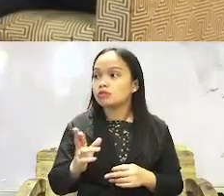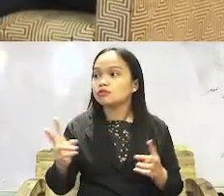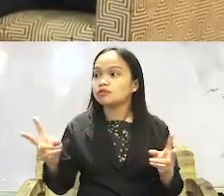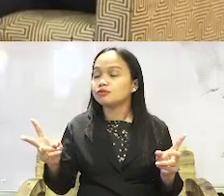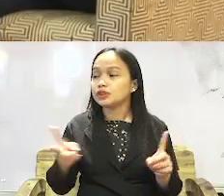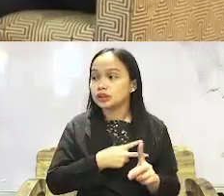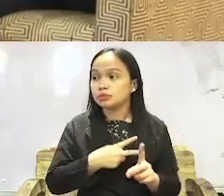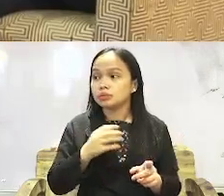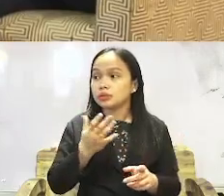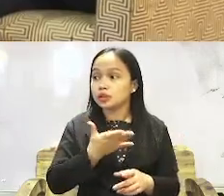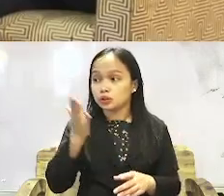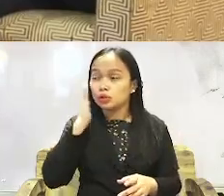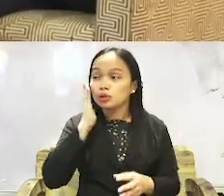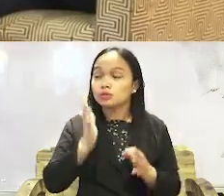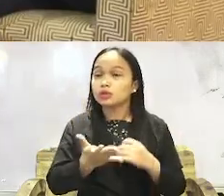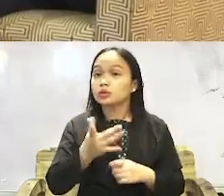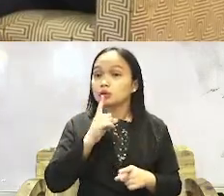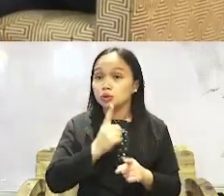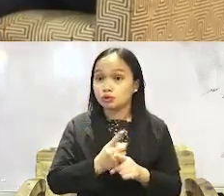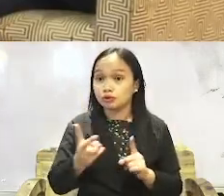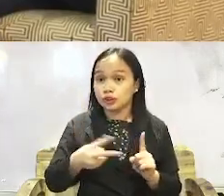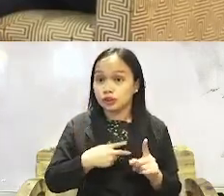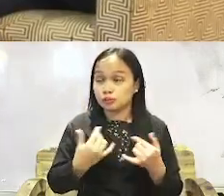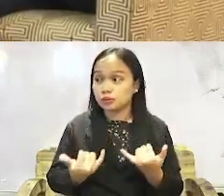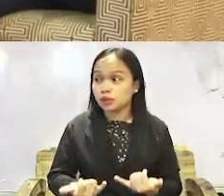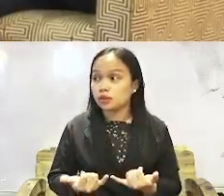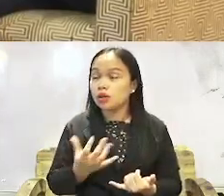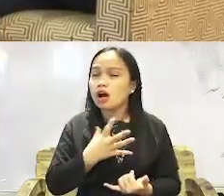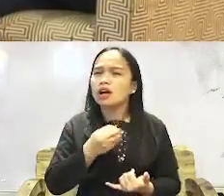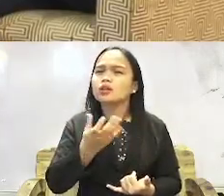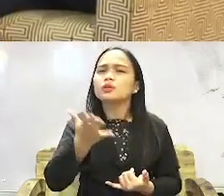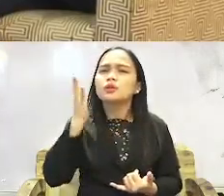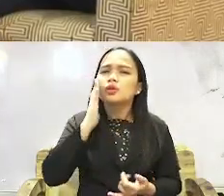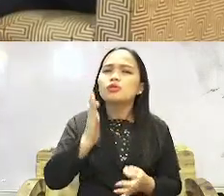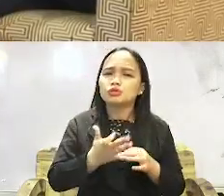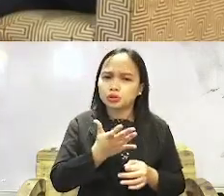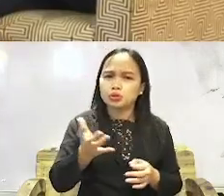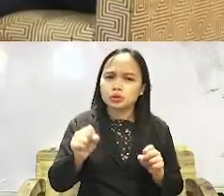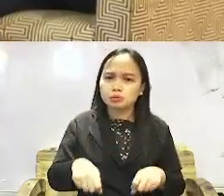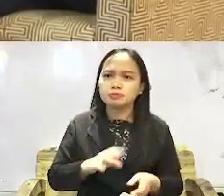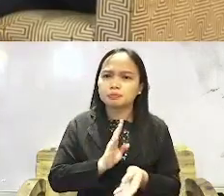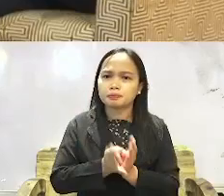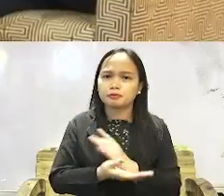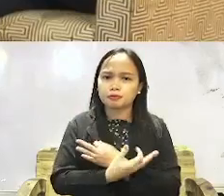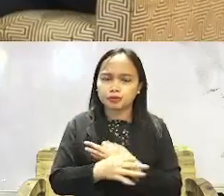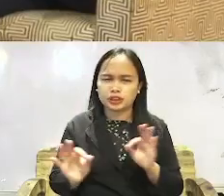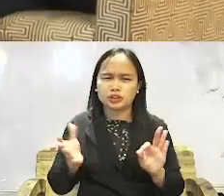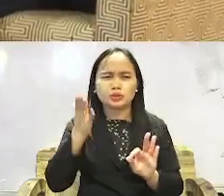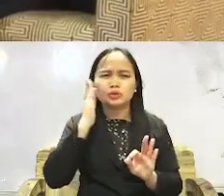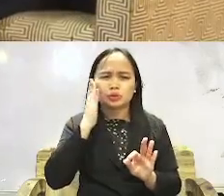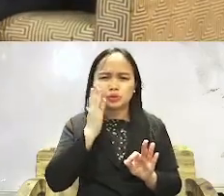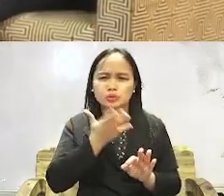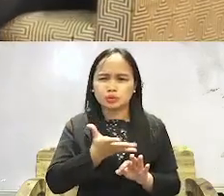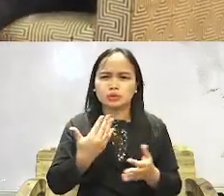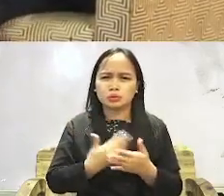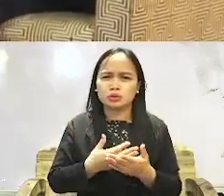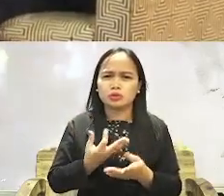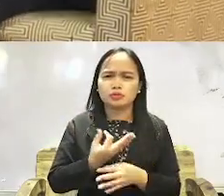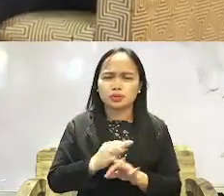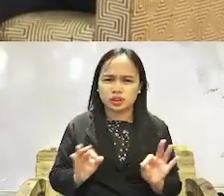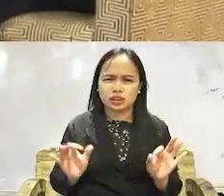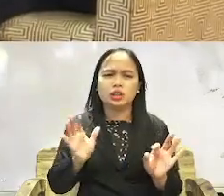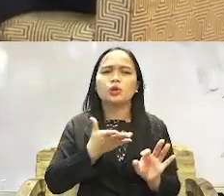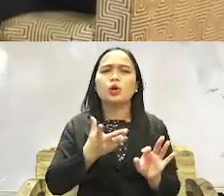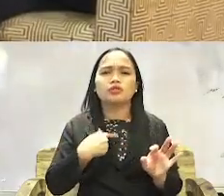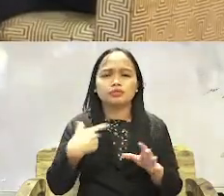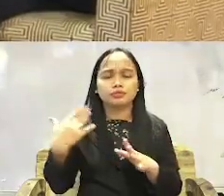kung biktima ka pa rin hanggang ngayon at alam mo kung makakawala ka. Alam mo nang makakawala ka eh. Yan ang kaganda. May pag-asa